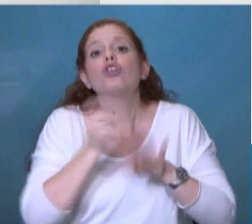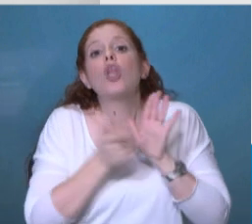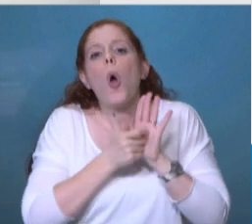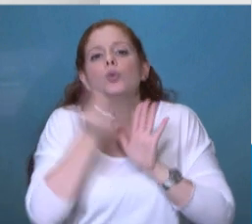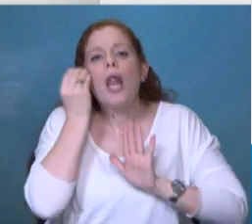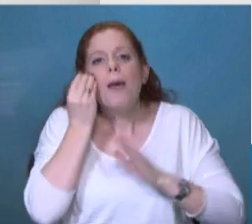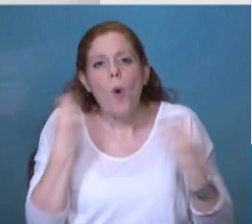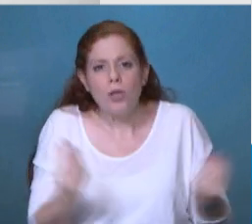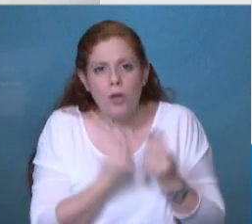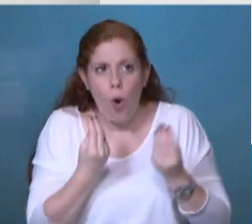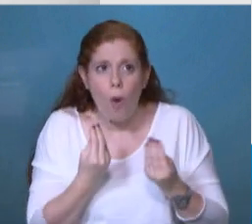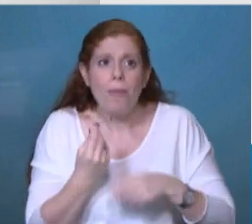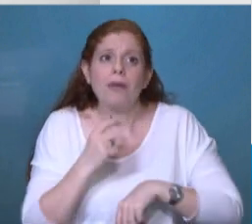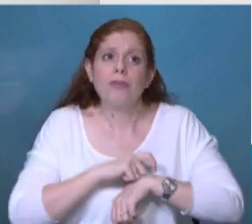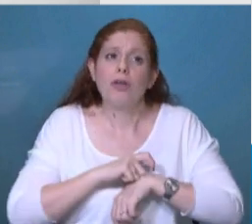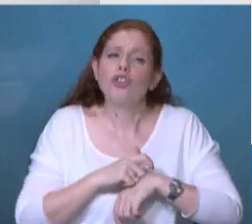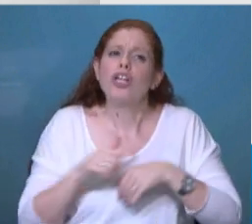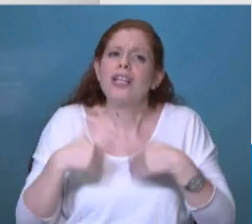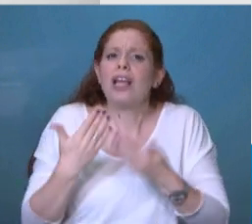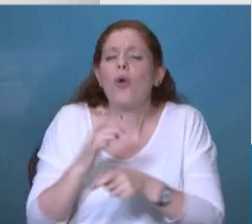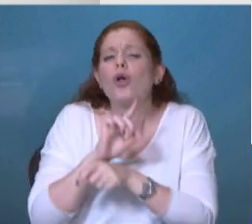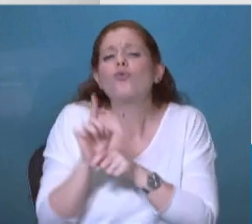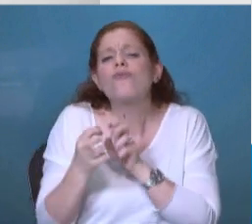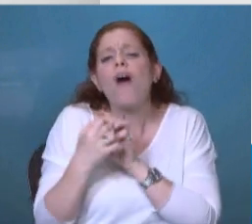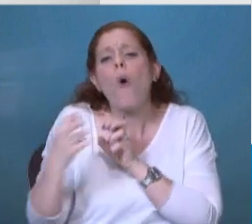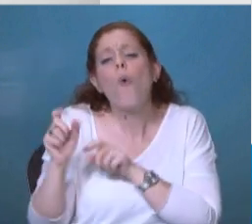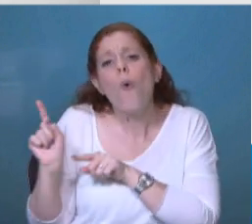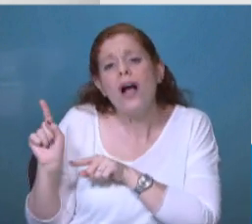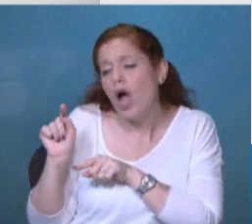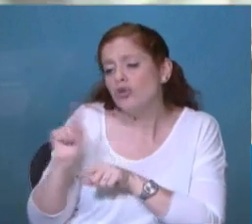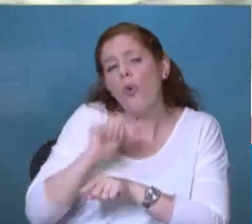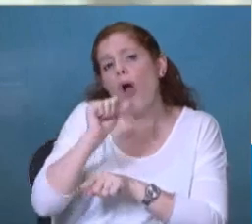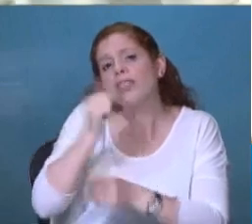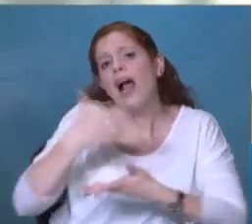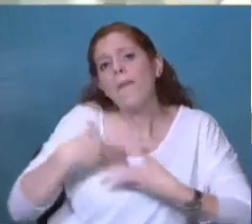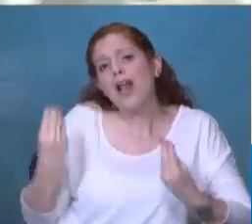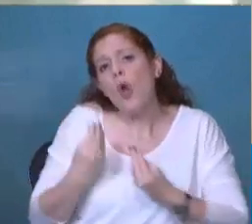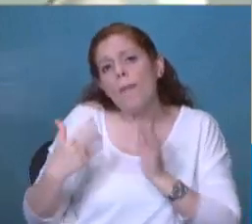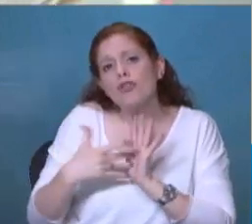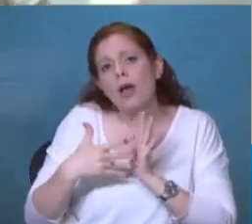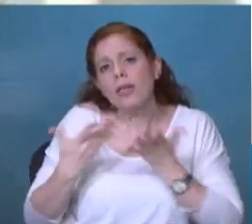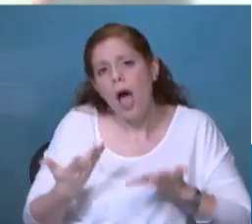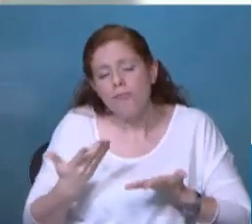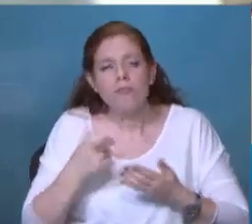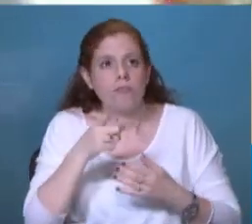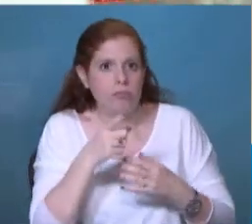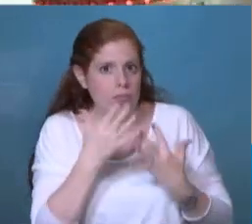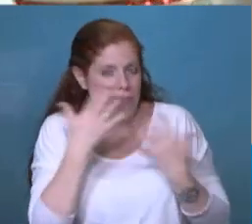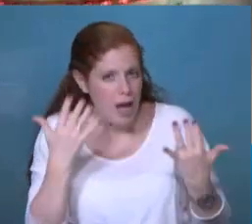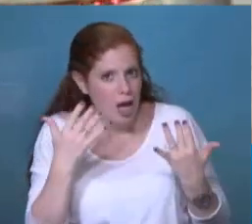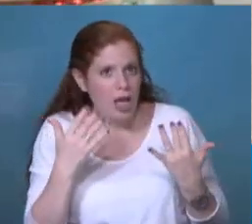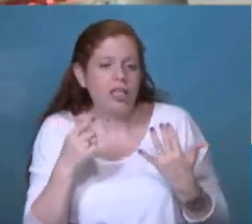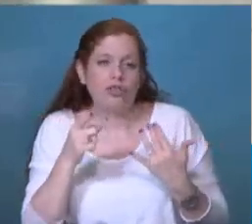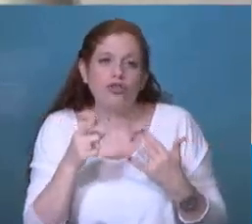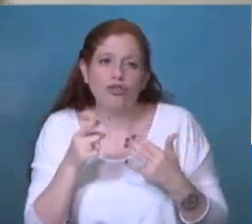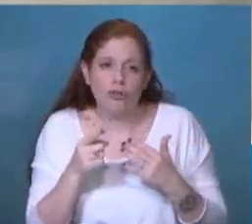נטענת ממי שבחר משך תקופה כל כך ארוכה שלא לקבל את חומר החקירה. מתברר שצעדים חריגים נענים בצעדים